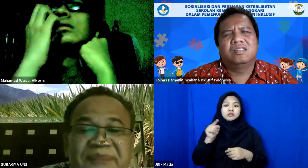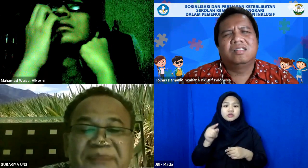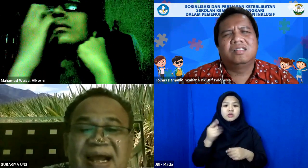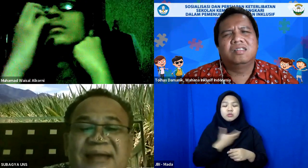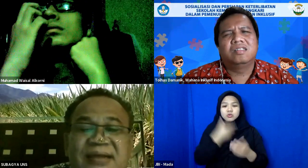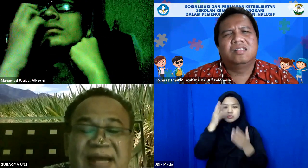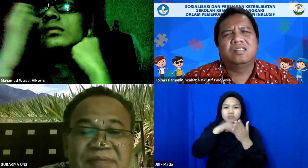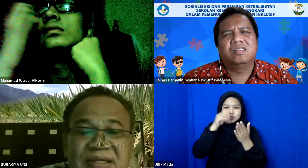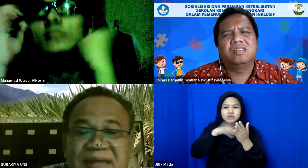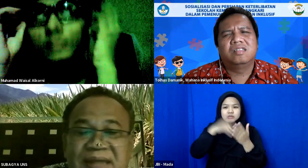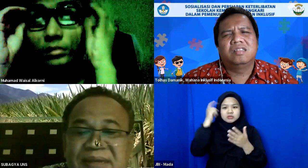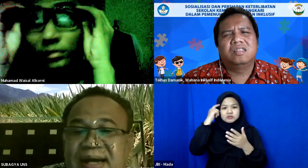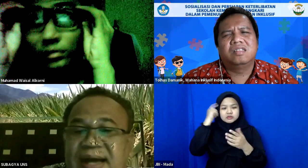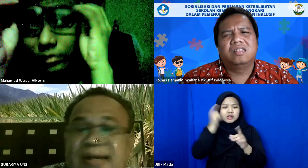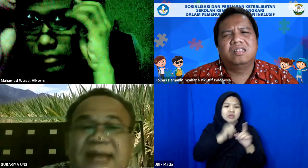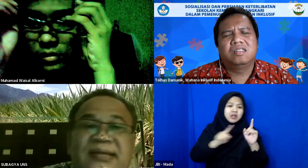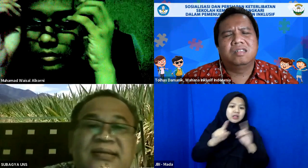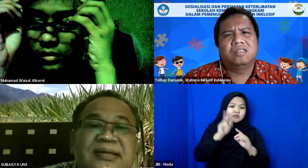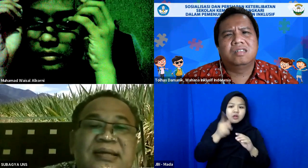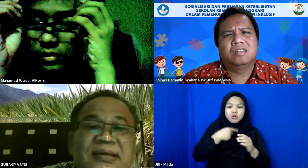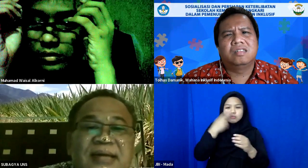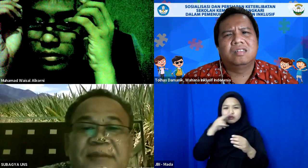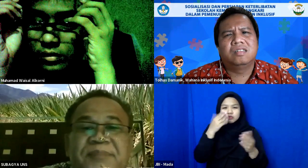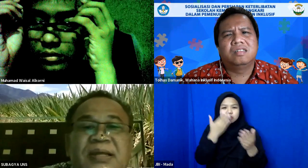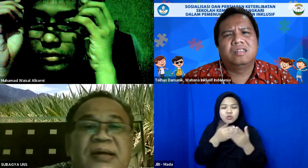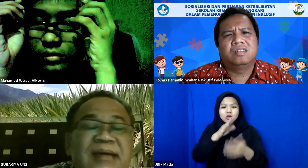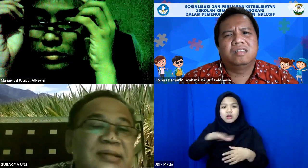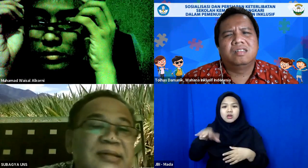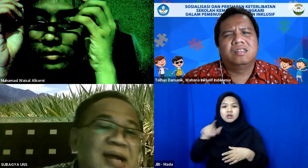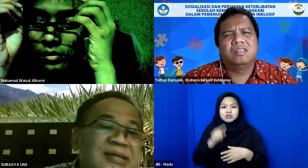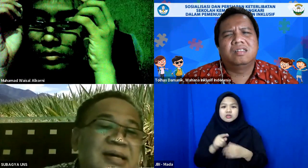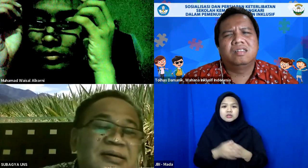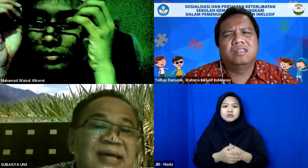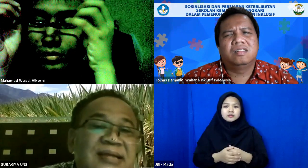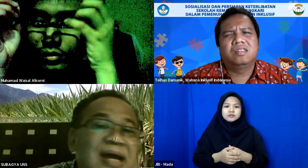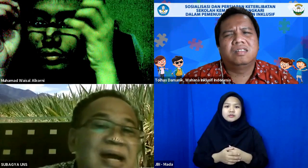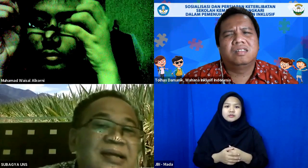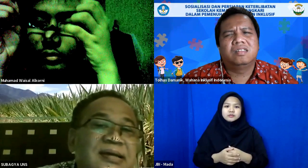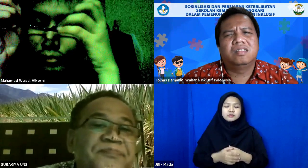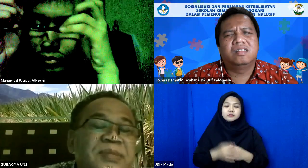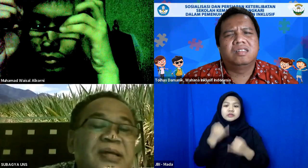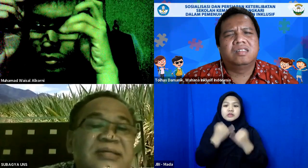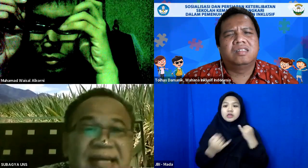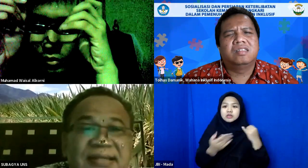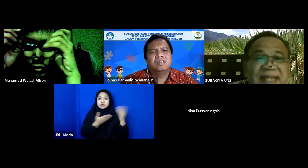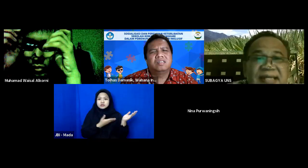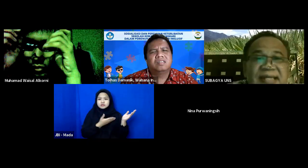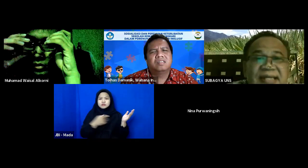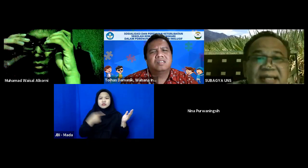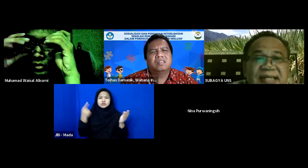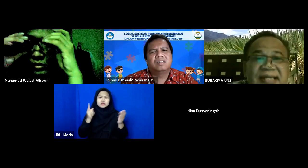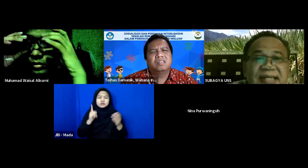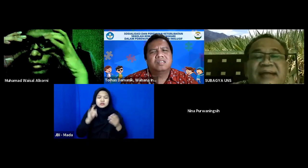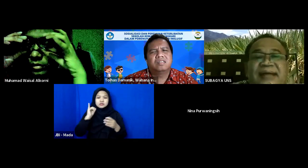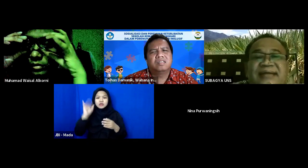berpikir alternatif Ketika menemukan anak-anak ini Nah sekarang saya yang terakhir ini sering terjadi